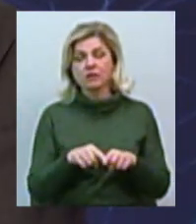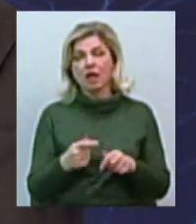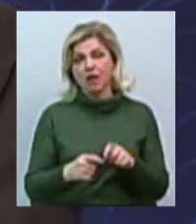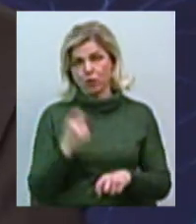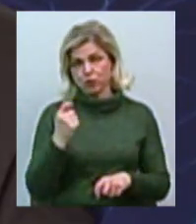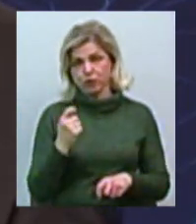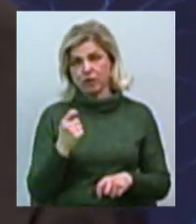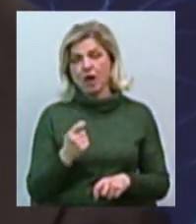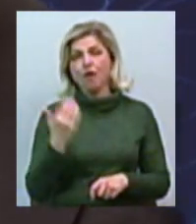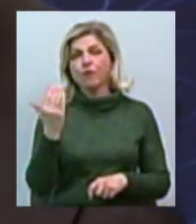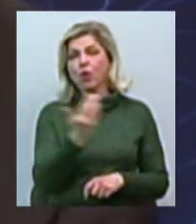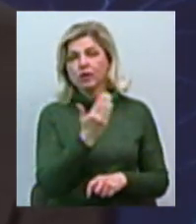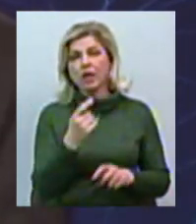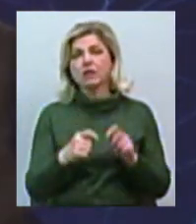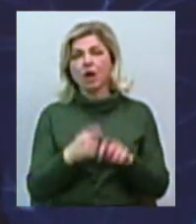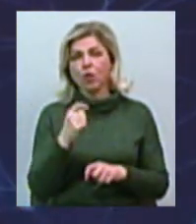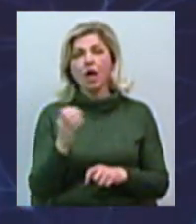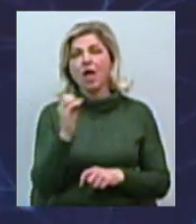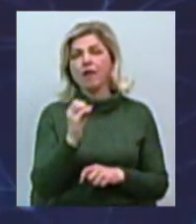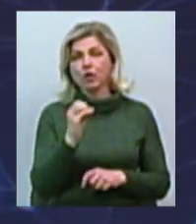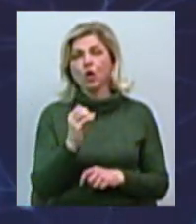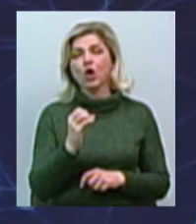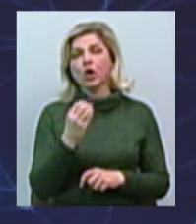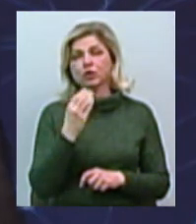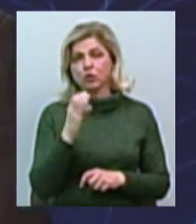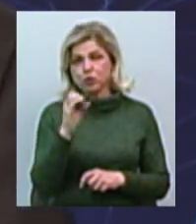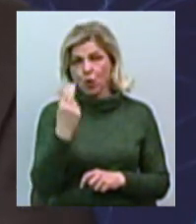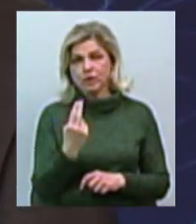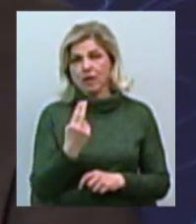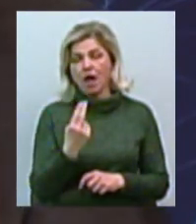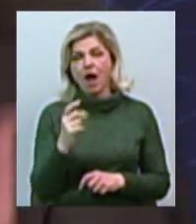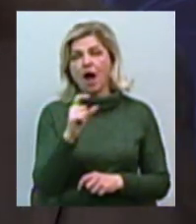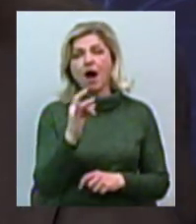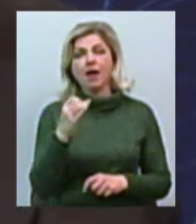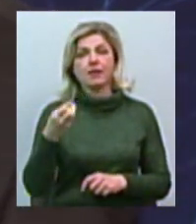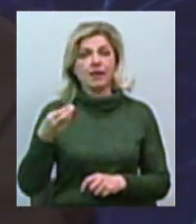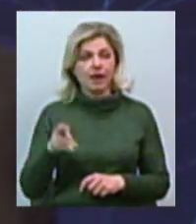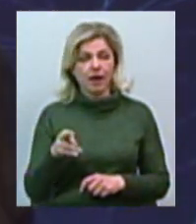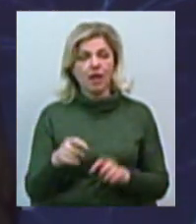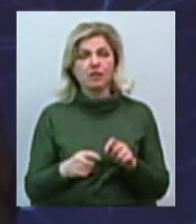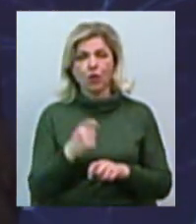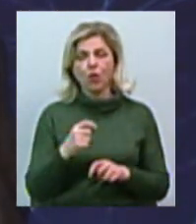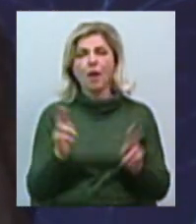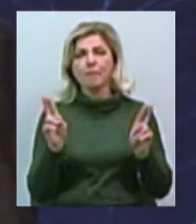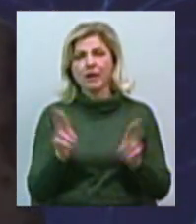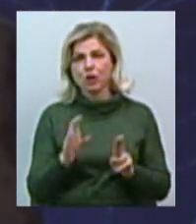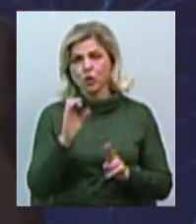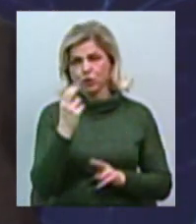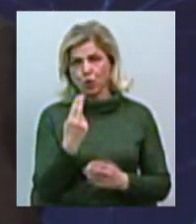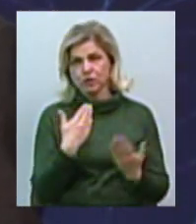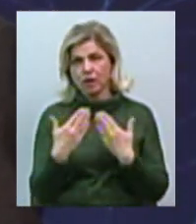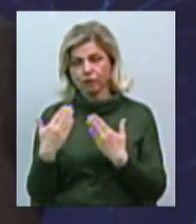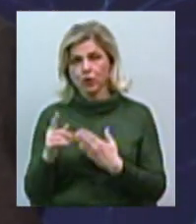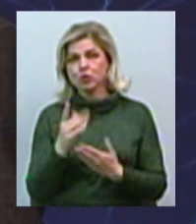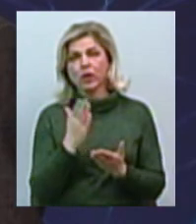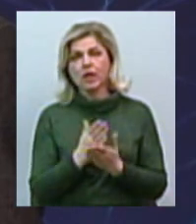порушують. Вони порушують Європейську соціальну хартію. Вони порушують принципи соціального діалогу, який є у всіх